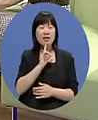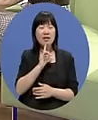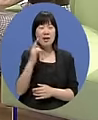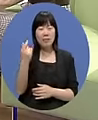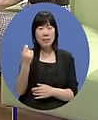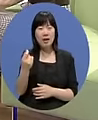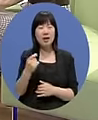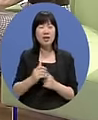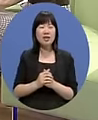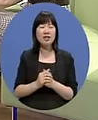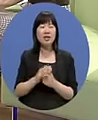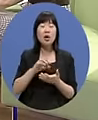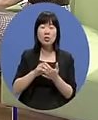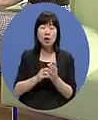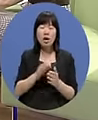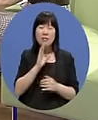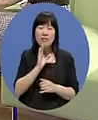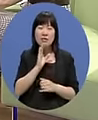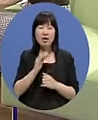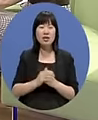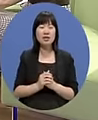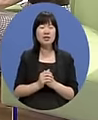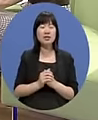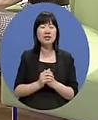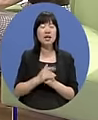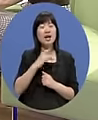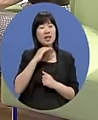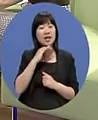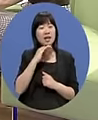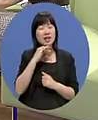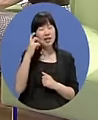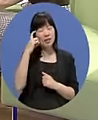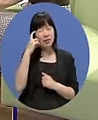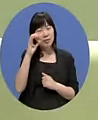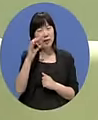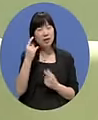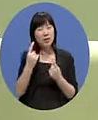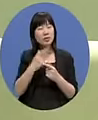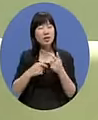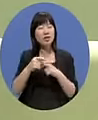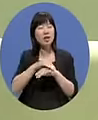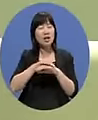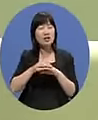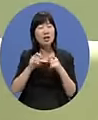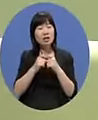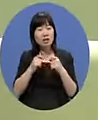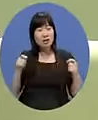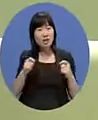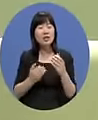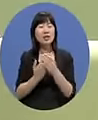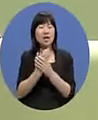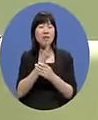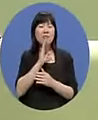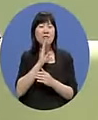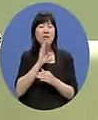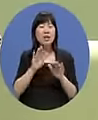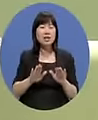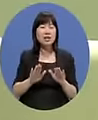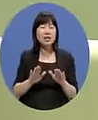말씀하시는 거죠? 네. 그 정도. 네. 근데 이제 연령을 좀 고려하면 그거보다는 말이 조금 더 길게 나오긴 해야 돼요. 지금